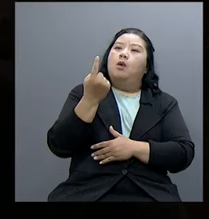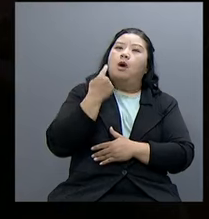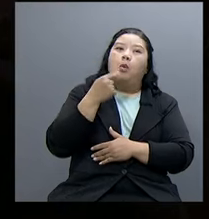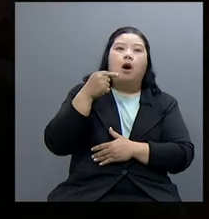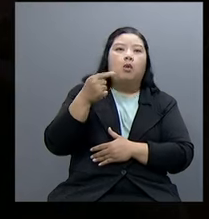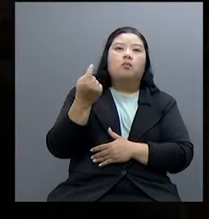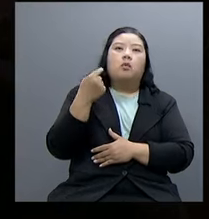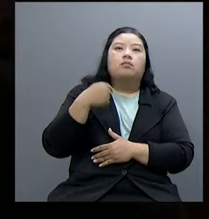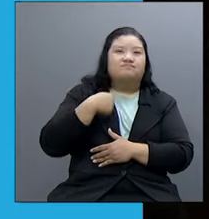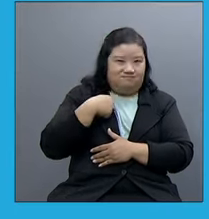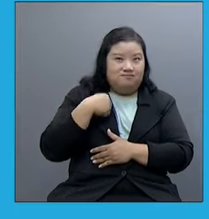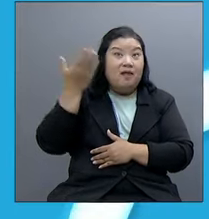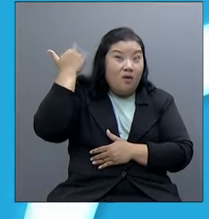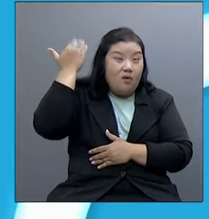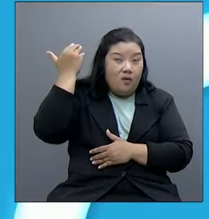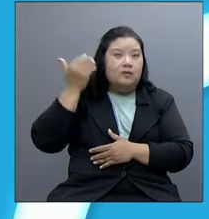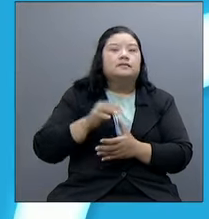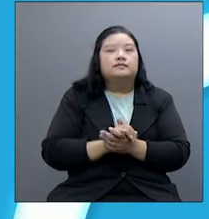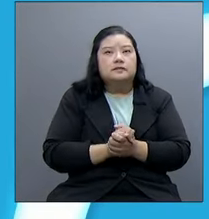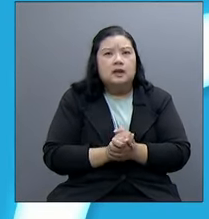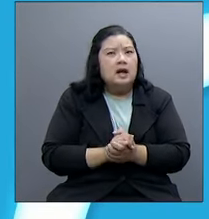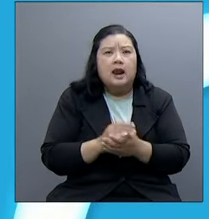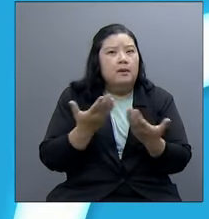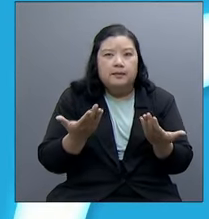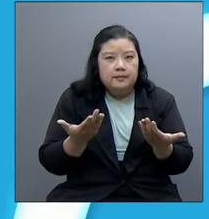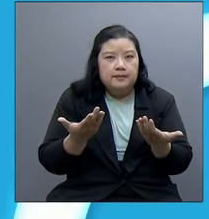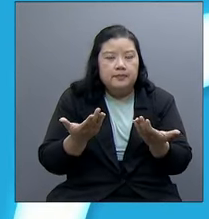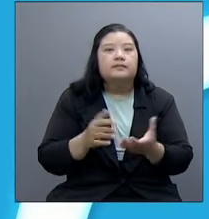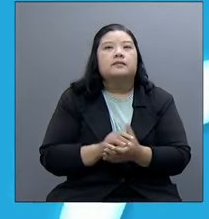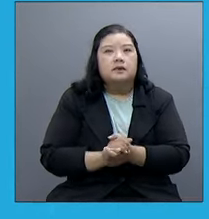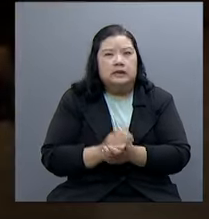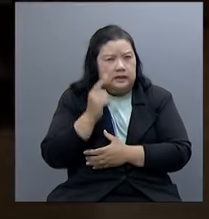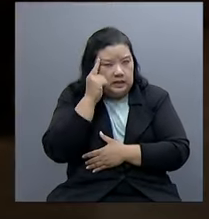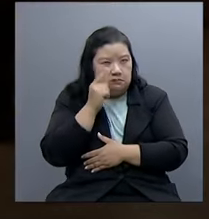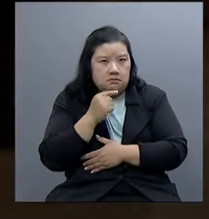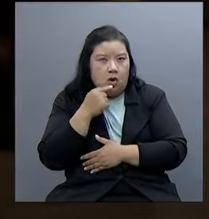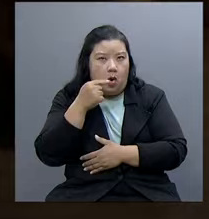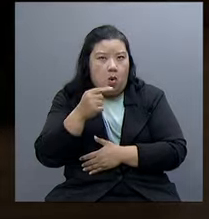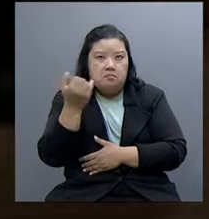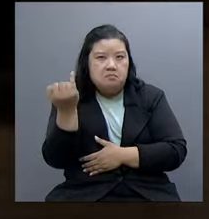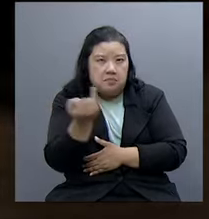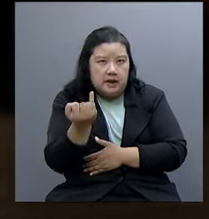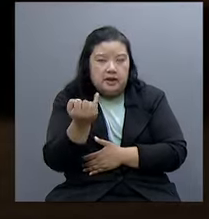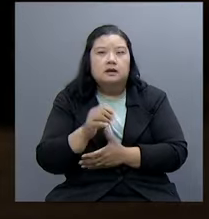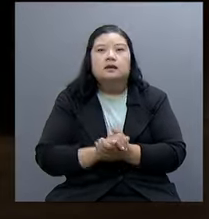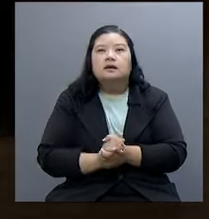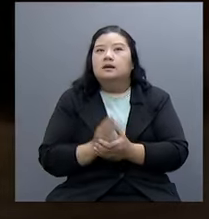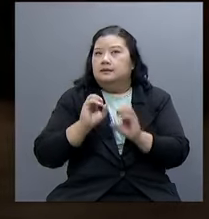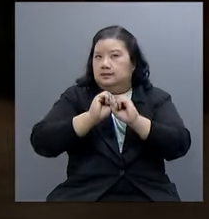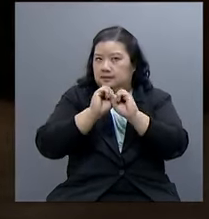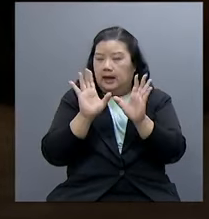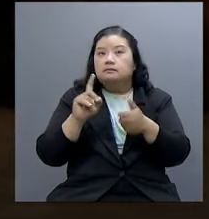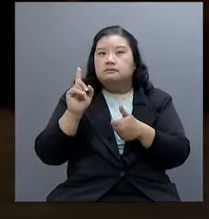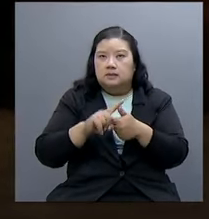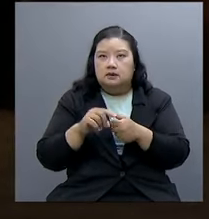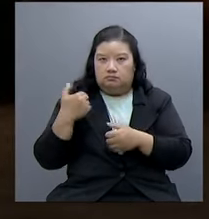นแล้วการกระทำแบบไหนบ้างที่ถกเรีกวา Boolieภาพที่ชดเจนที่สุดนั้นคอการทำ